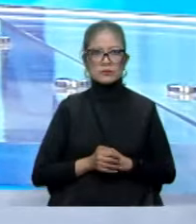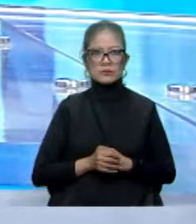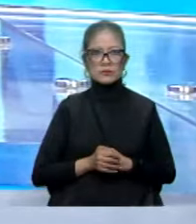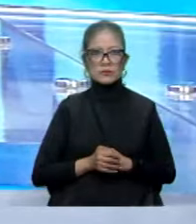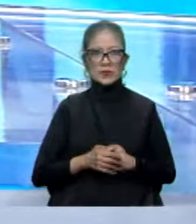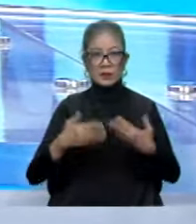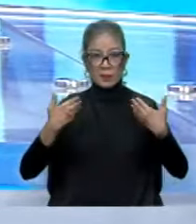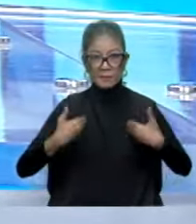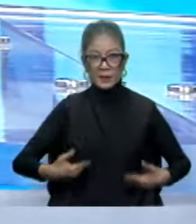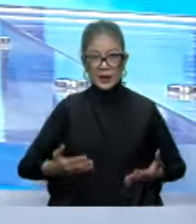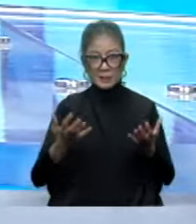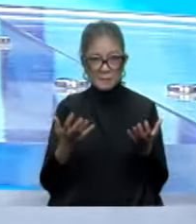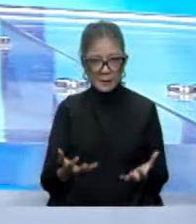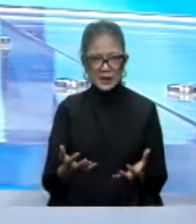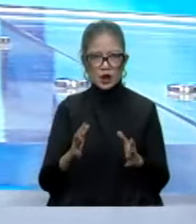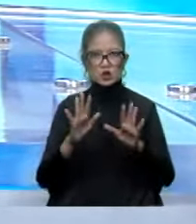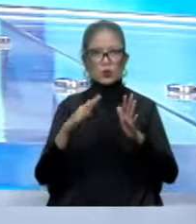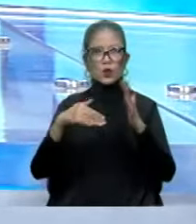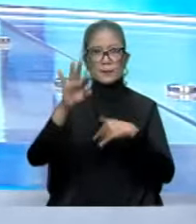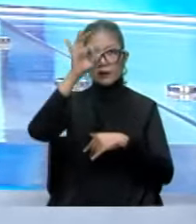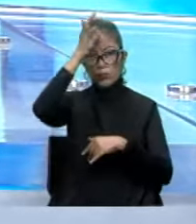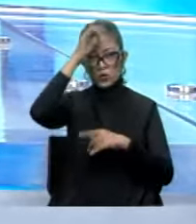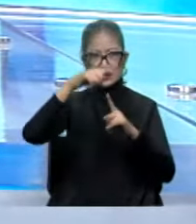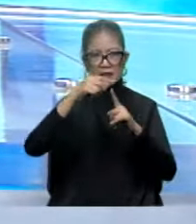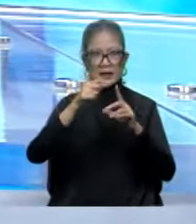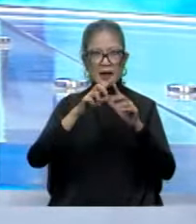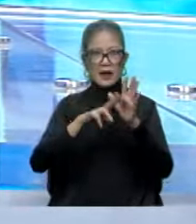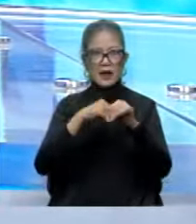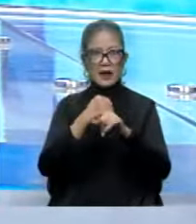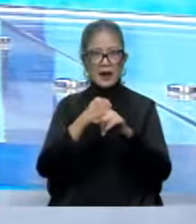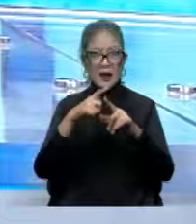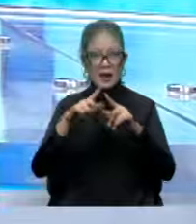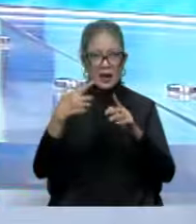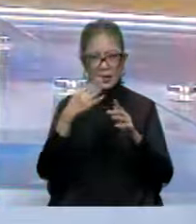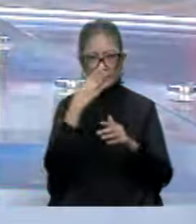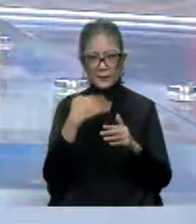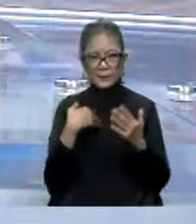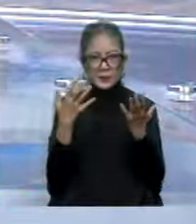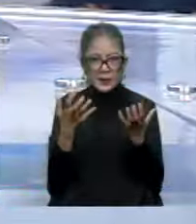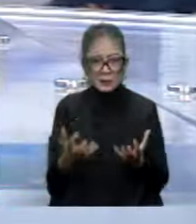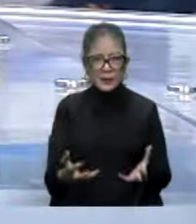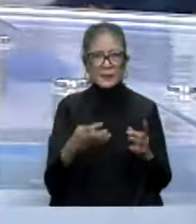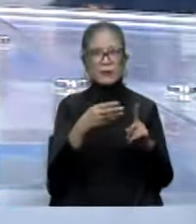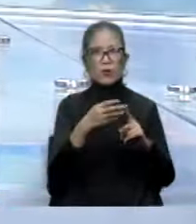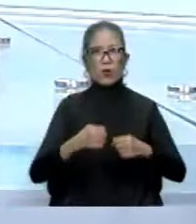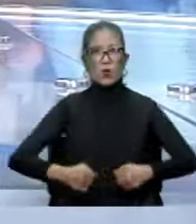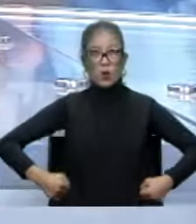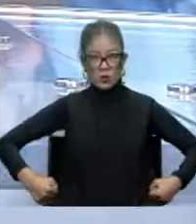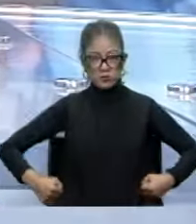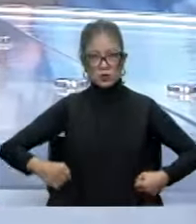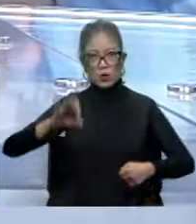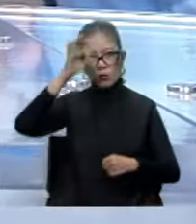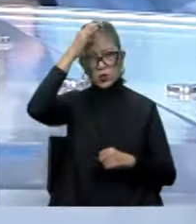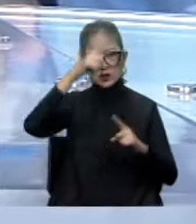Bukannya memiliki berat badan ideal, puluhan polisi di Trenggalek memiliki berat badan berlebih alias obesitas. Nah, Polres Trenggalek mewajibkan